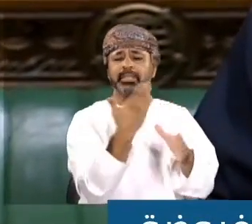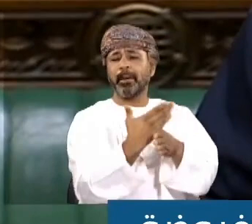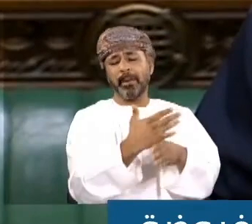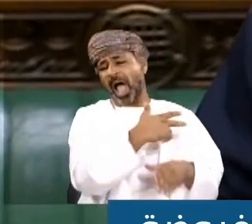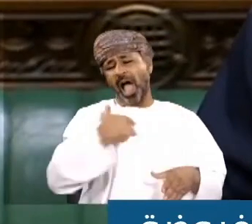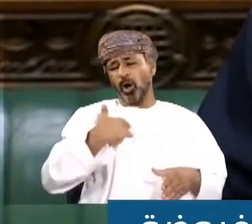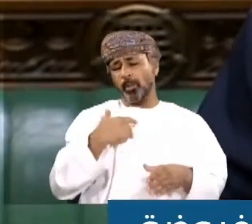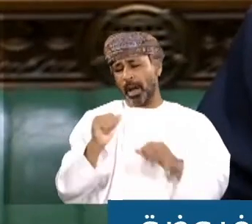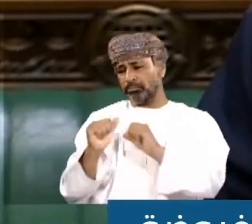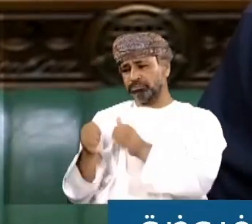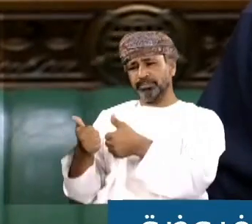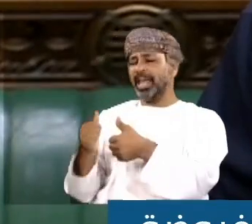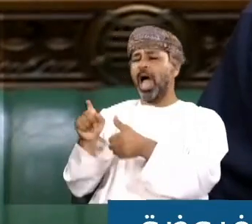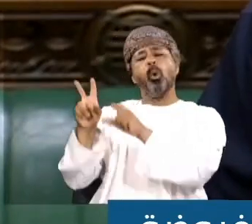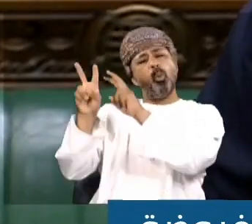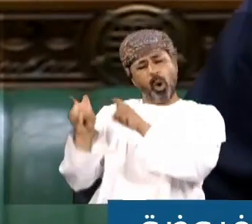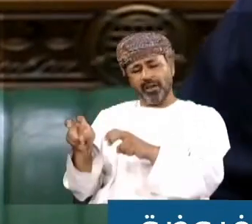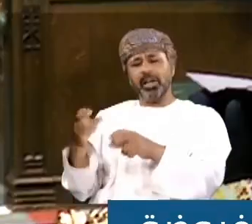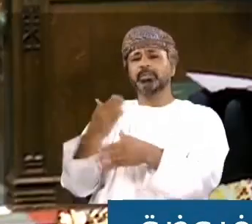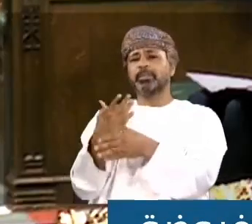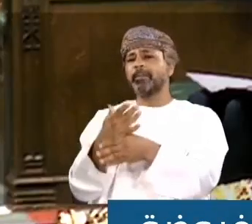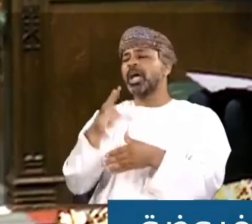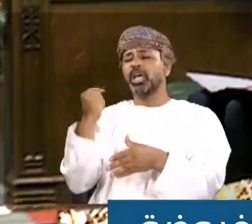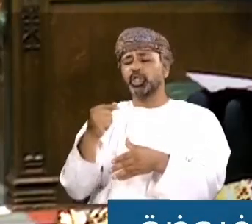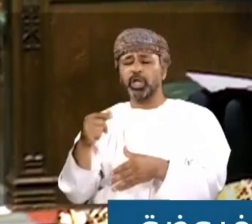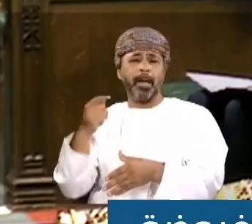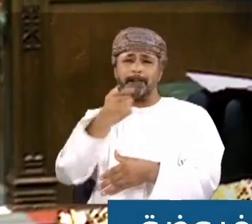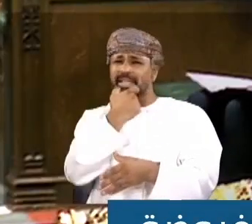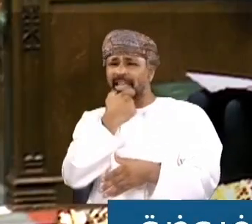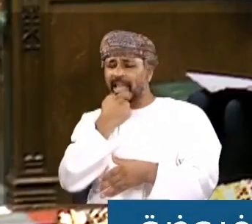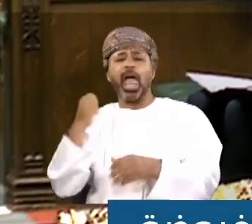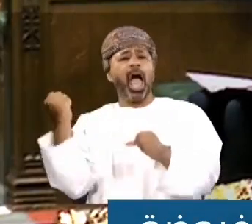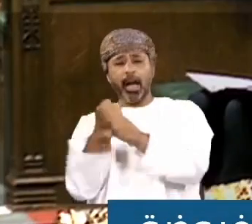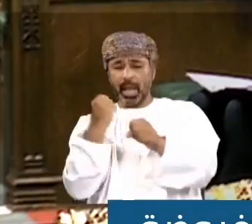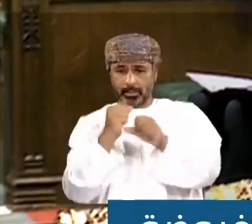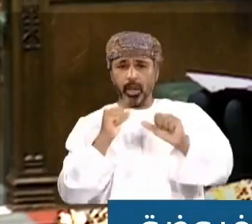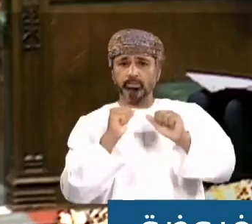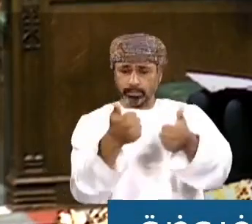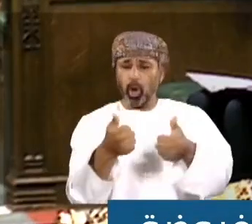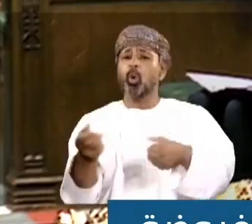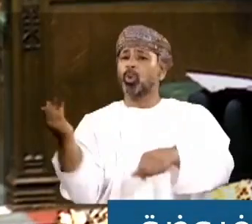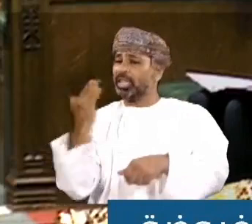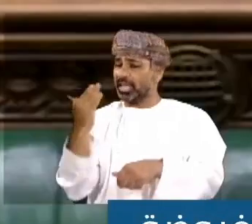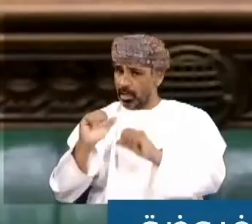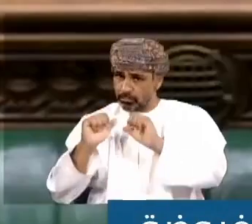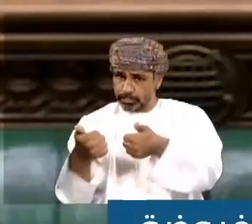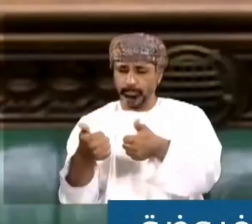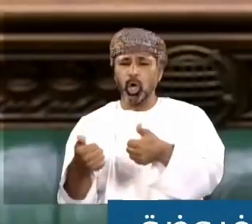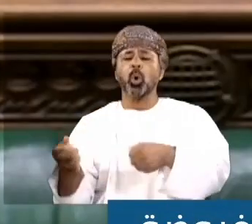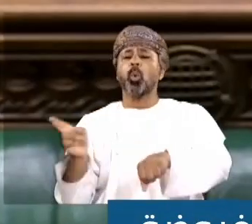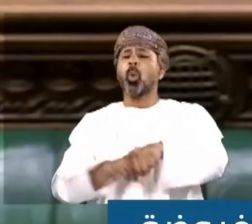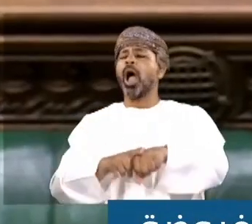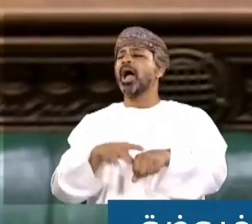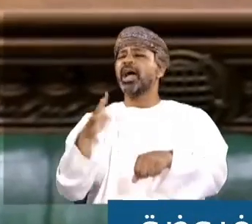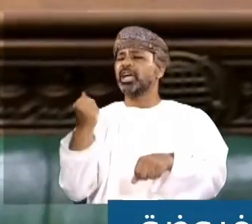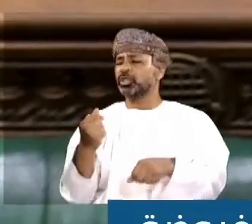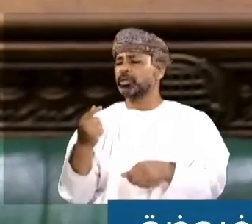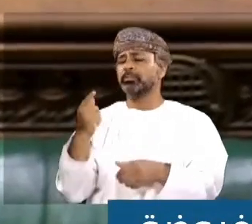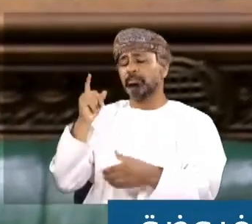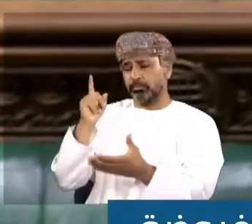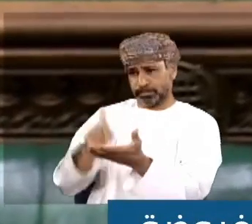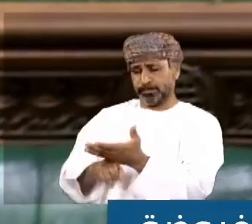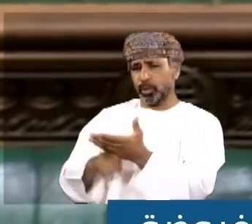عن تنفيذها تقتضي عودة البريطانيين للعمل في المكاتب واستئناف الدراسة، إضافة إلى تخفيف القيود